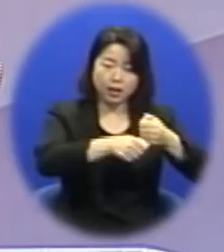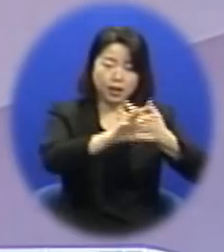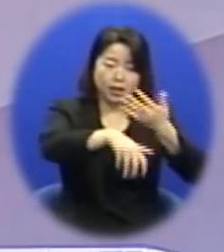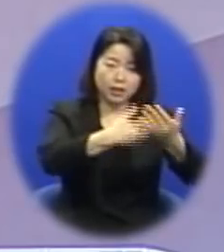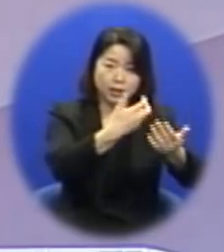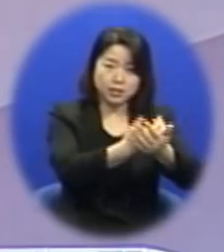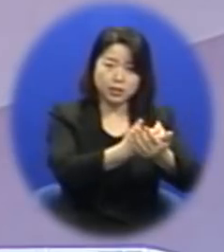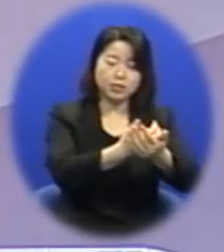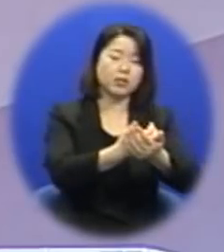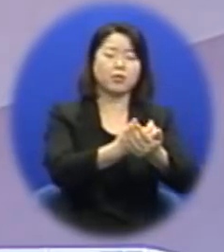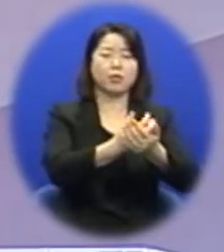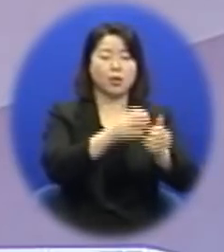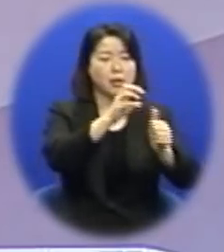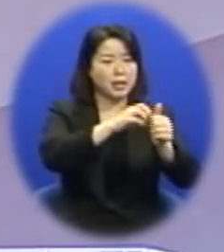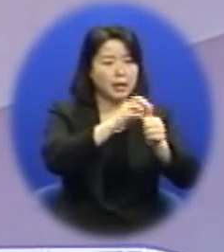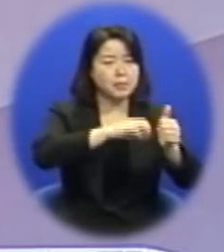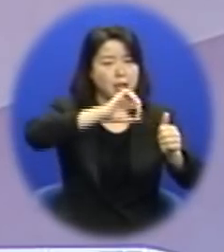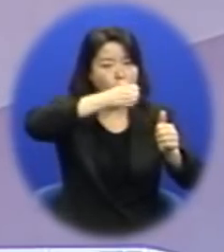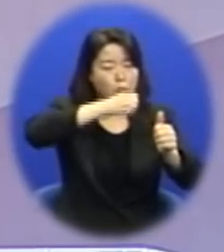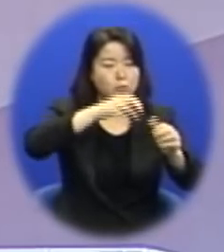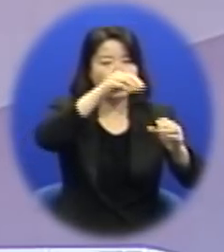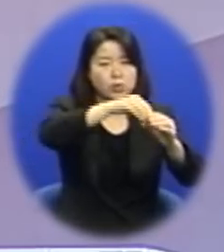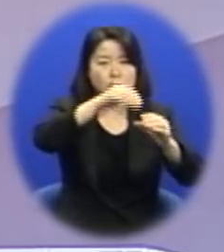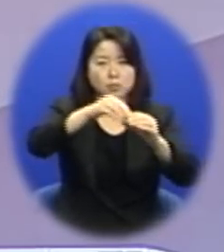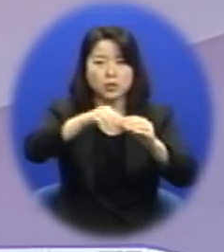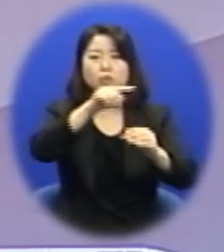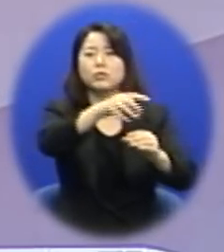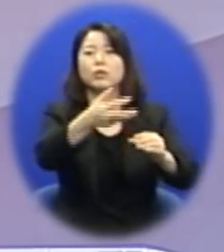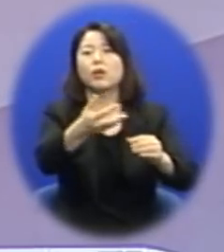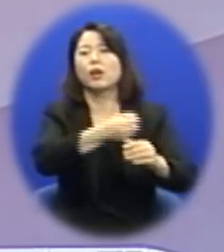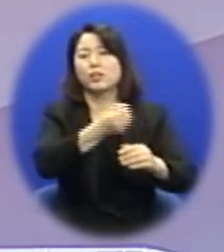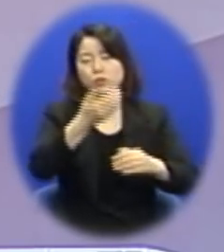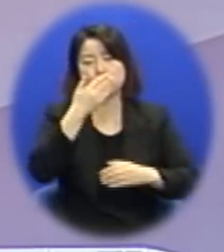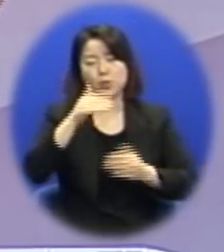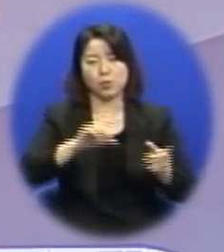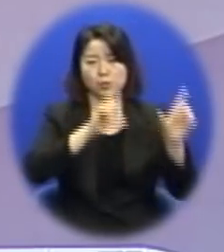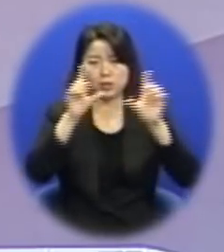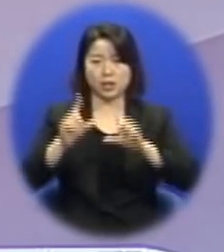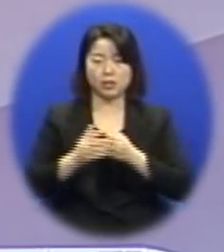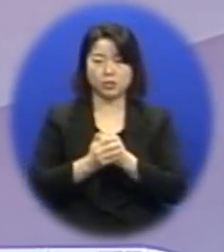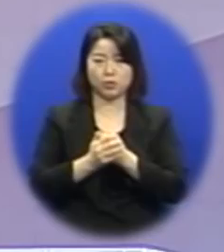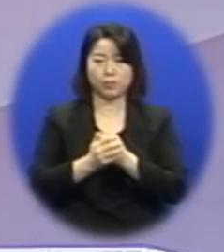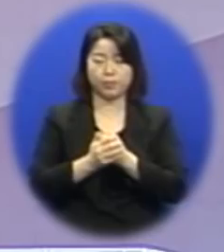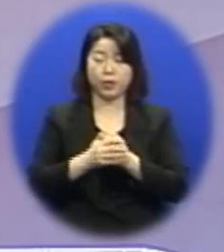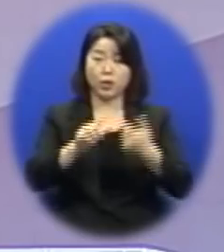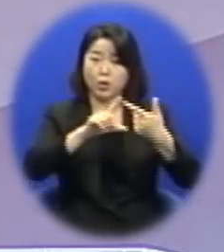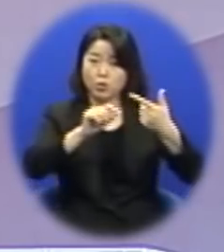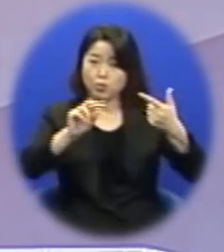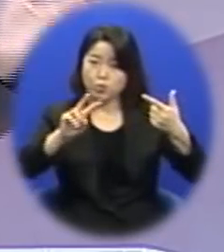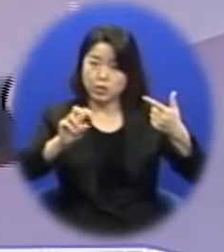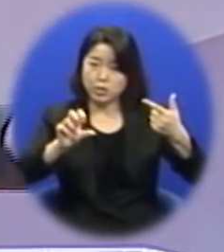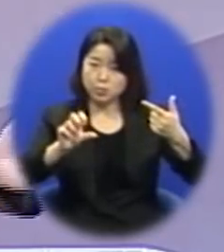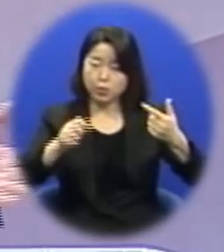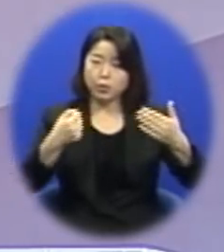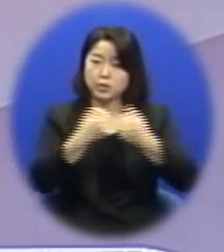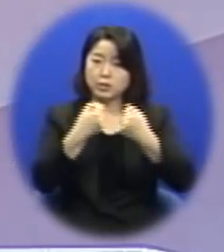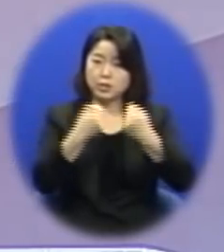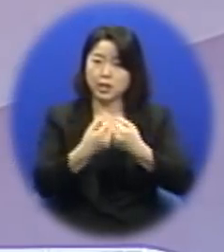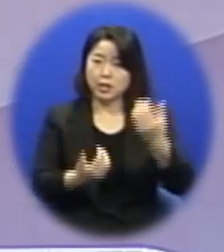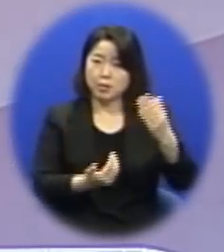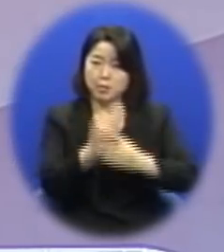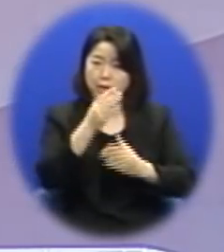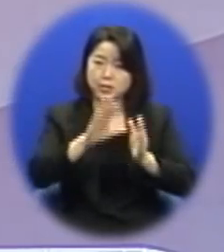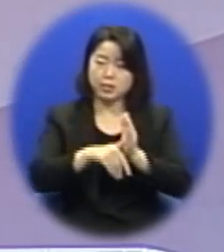옥수수 신고 그렇게 먹고 살았습니다 그리고 625 전쟁이 터지고 그리고 피난